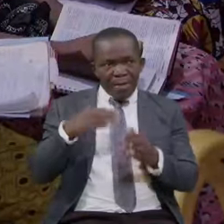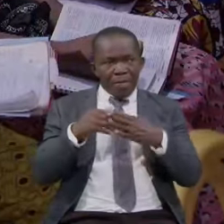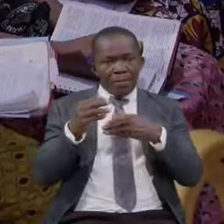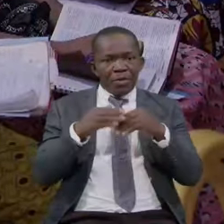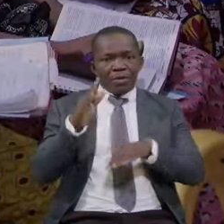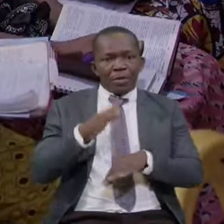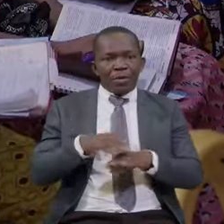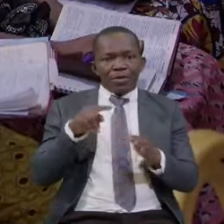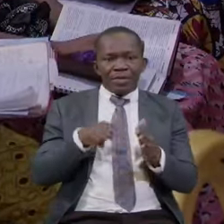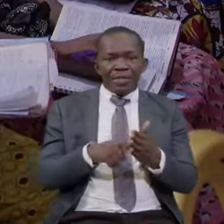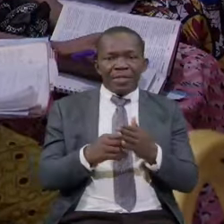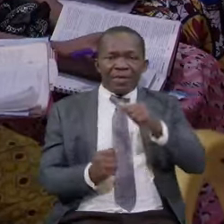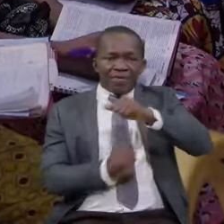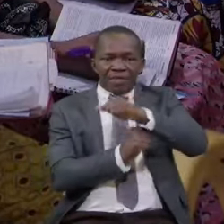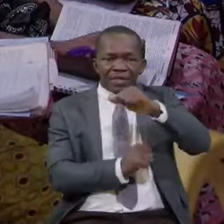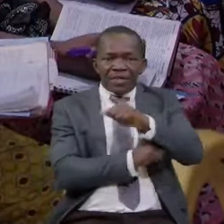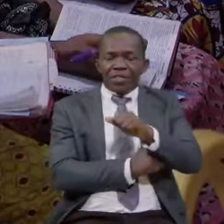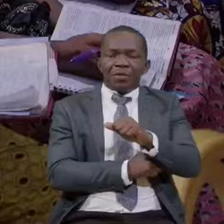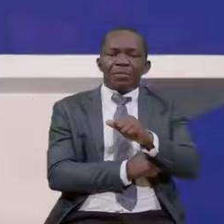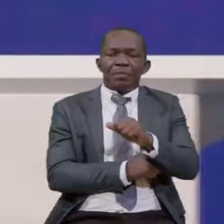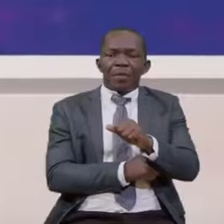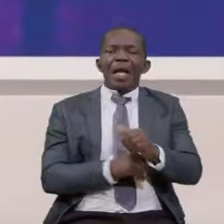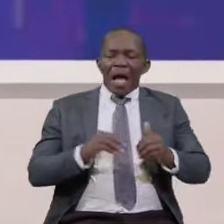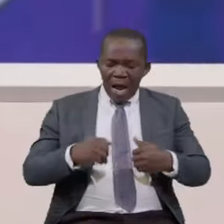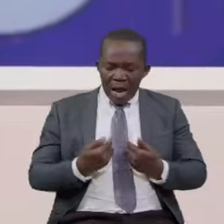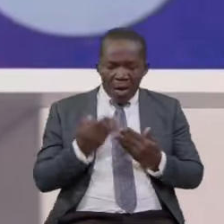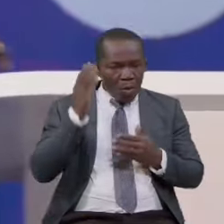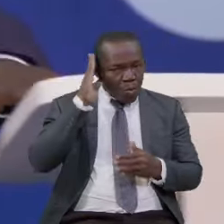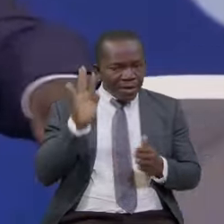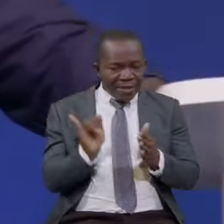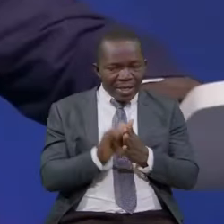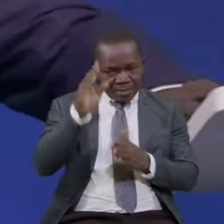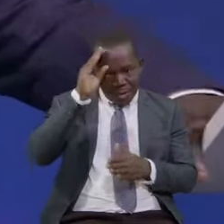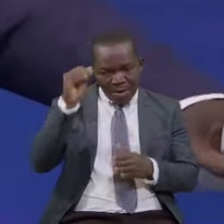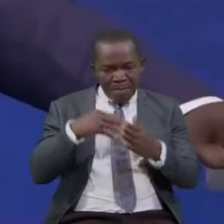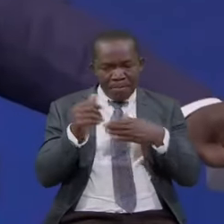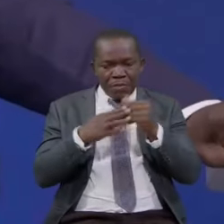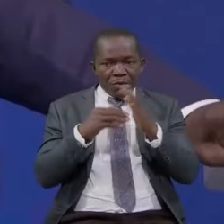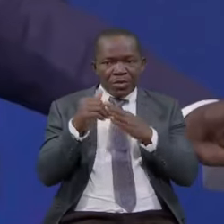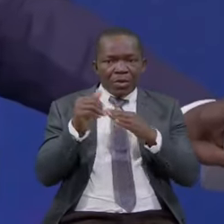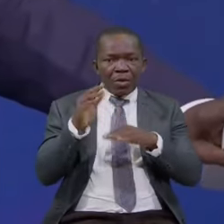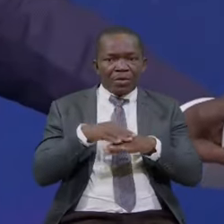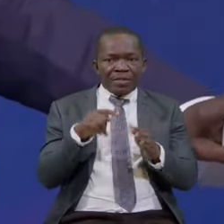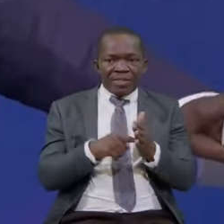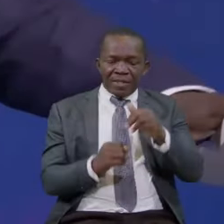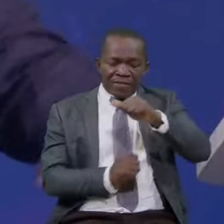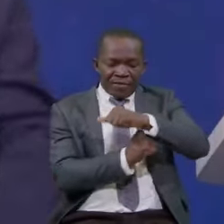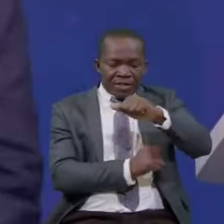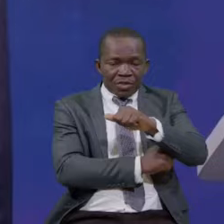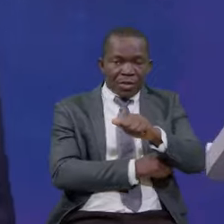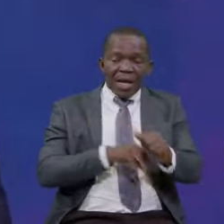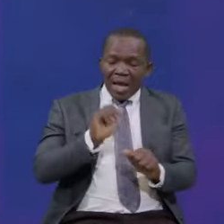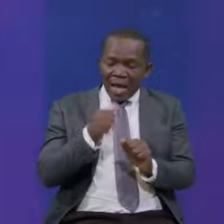fondement comment est-ce que va comment va-t-il bâtir sur le fondement il le fait par la grâce